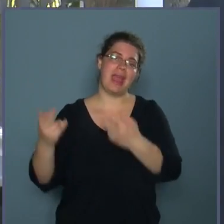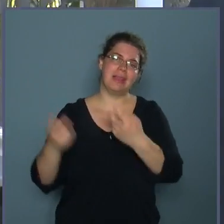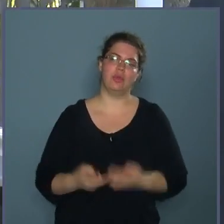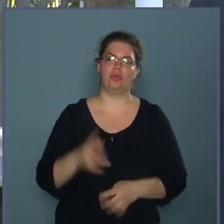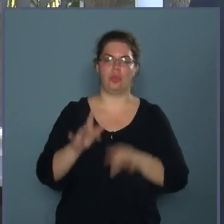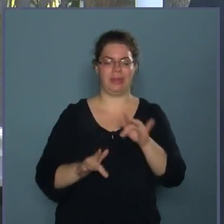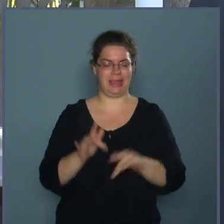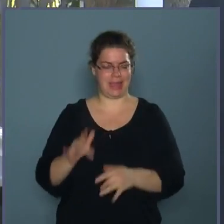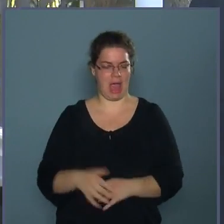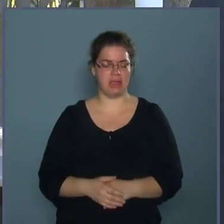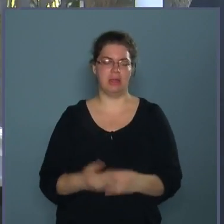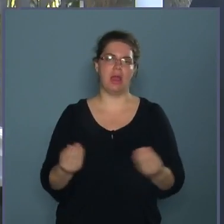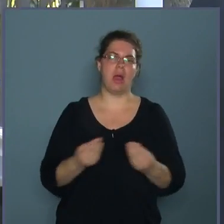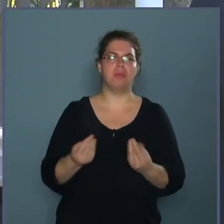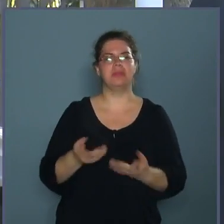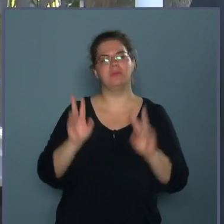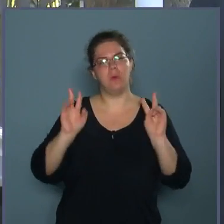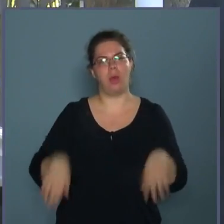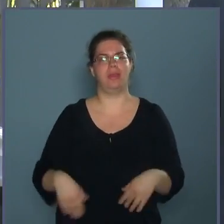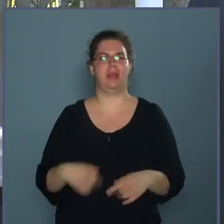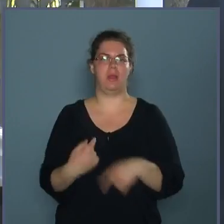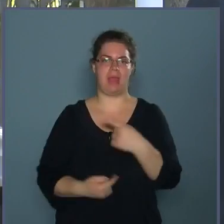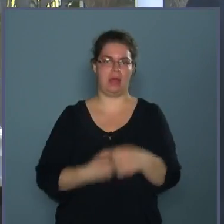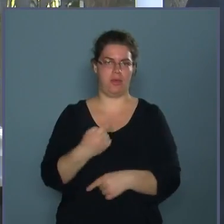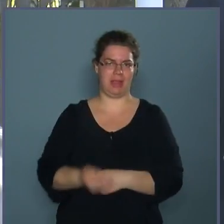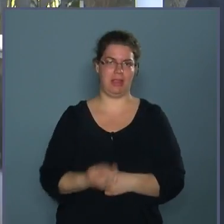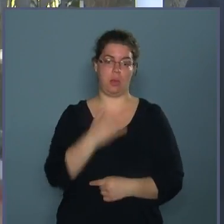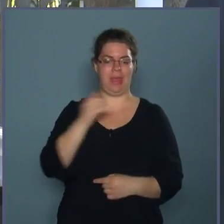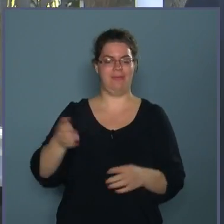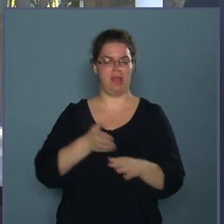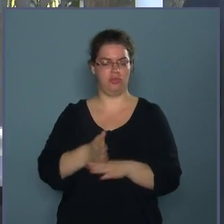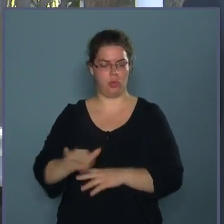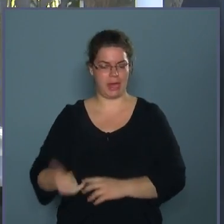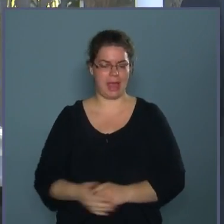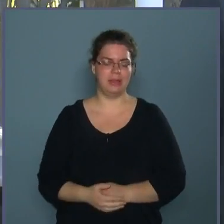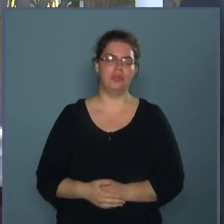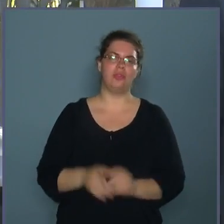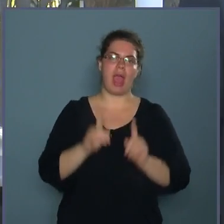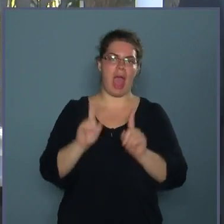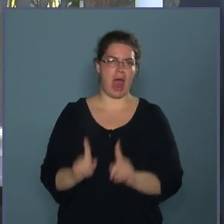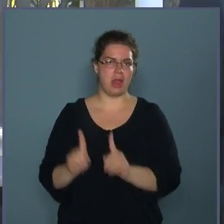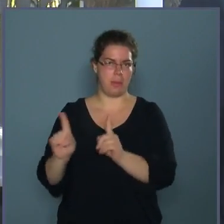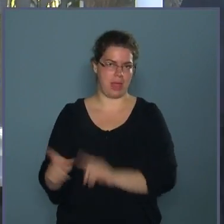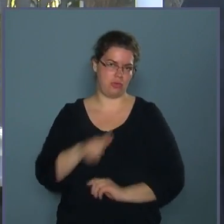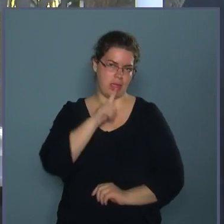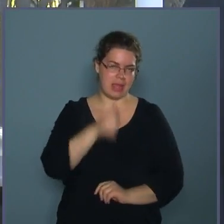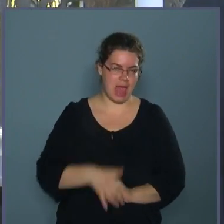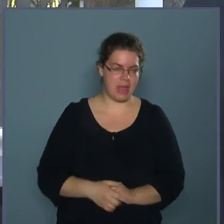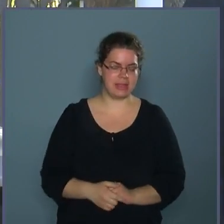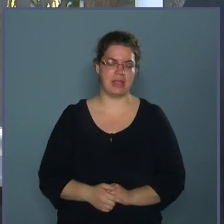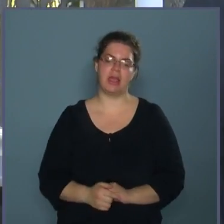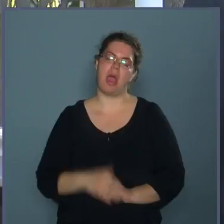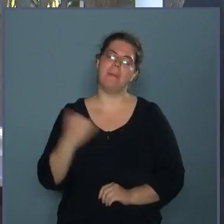áthoztunk néhányat, amelyek valószínűleg az elkövetkezendő évek során is állomásai lesznek